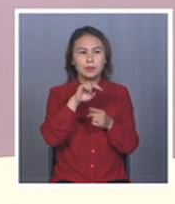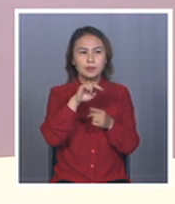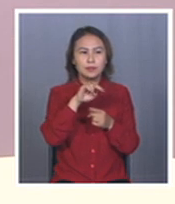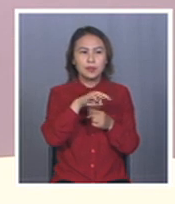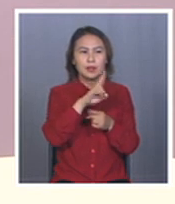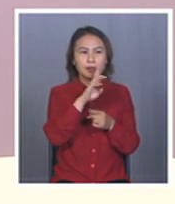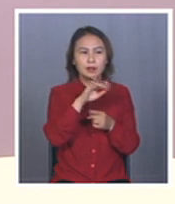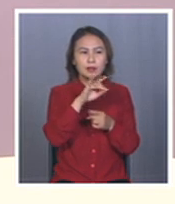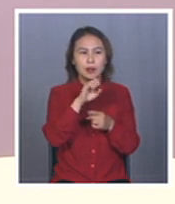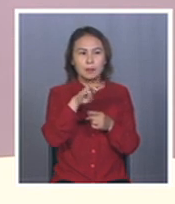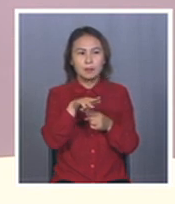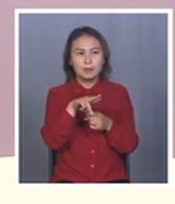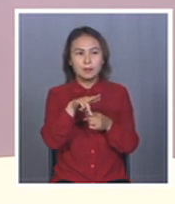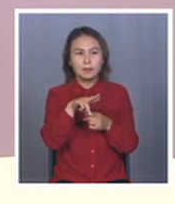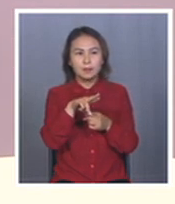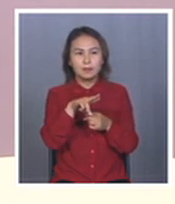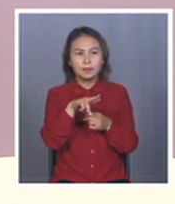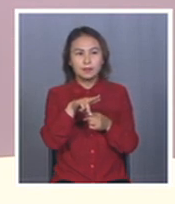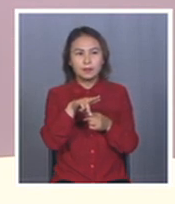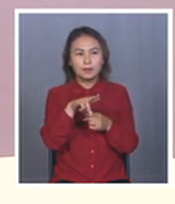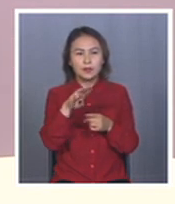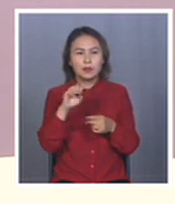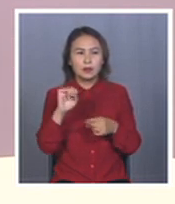Кітап – тар.